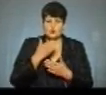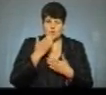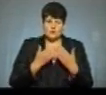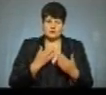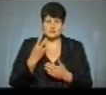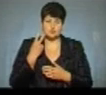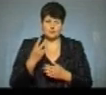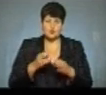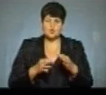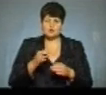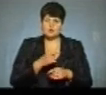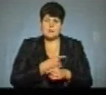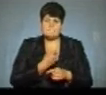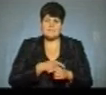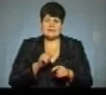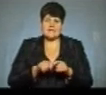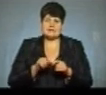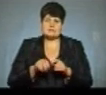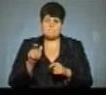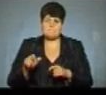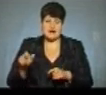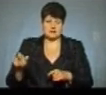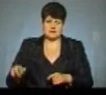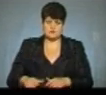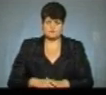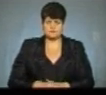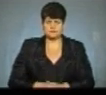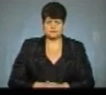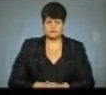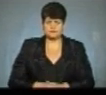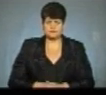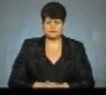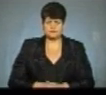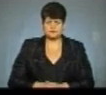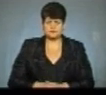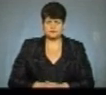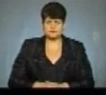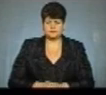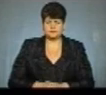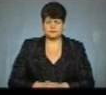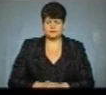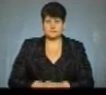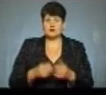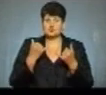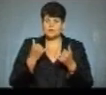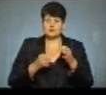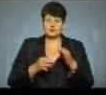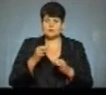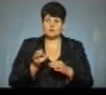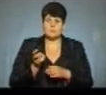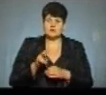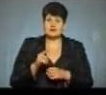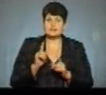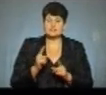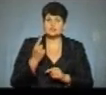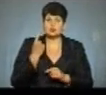двох судмедекспертів. Детальніше про це дивіться в сюжеті Любові Гадомської. Сьогодні до суду прийшла лише